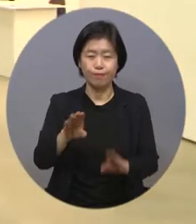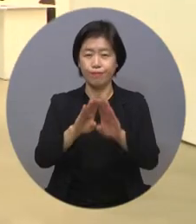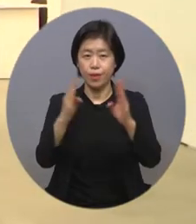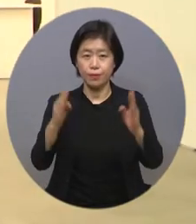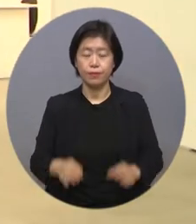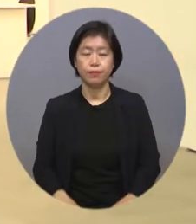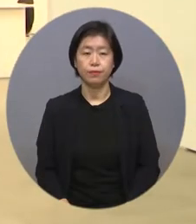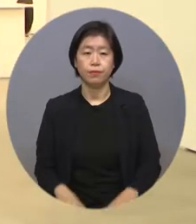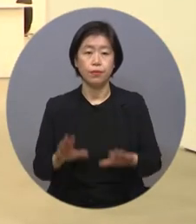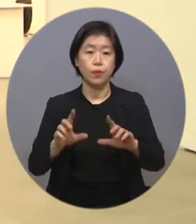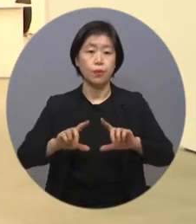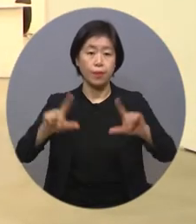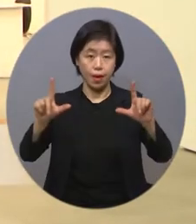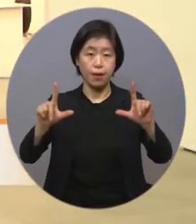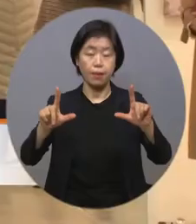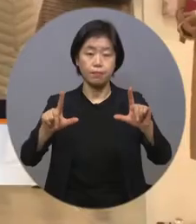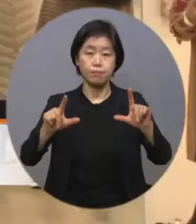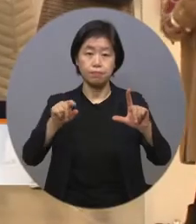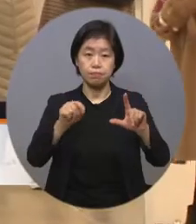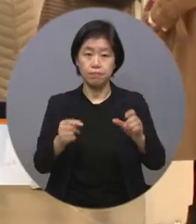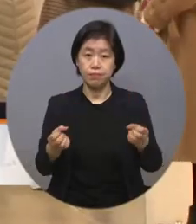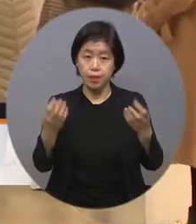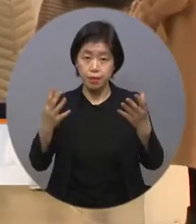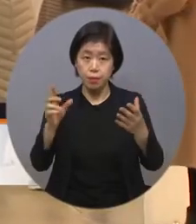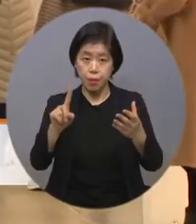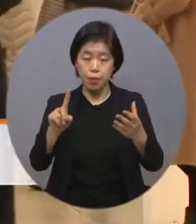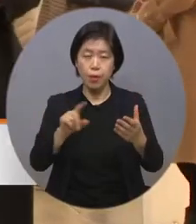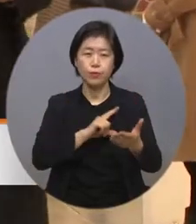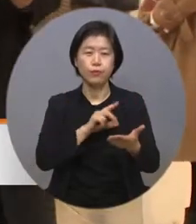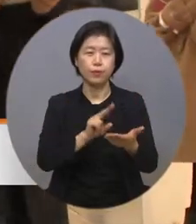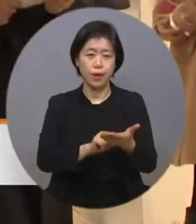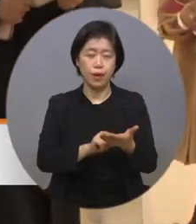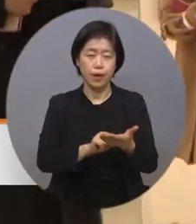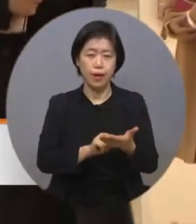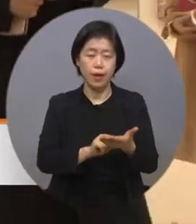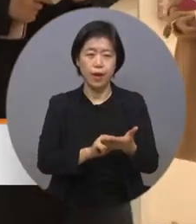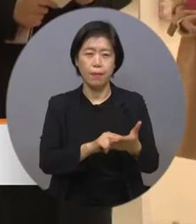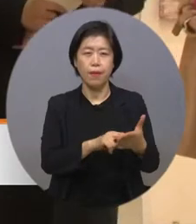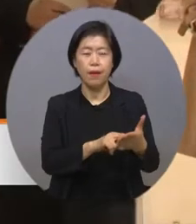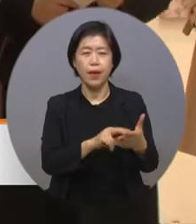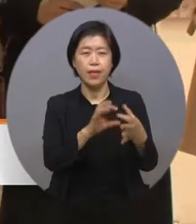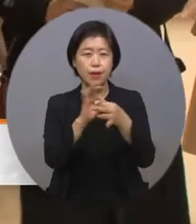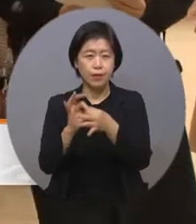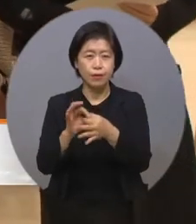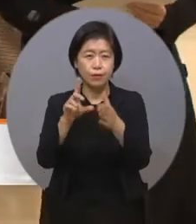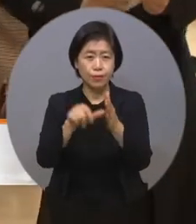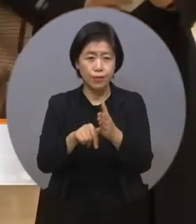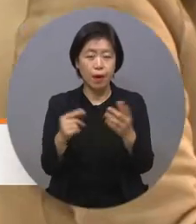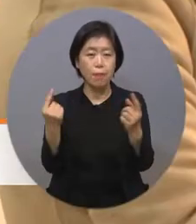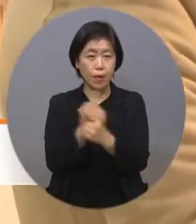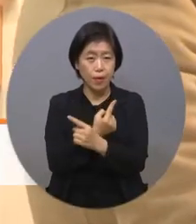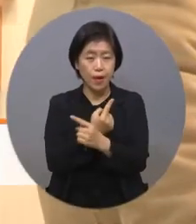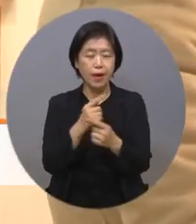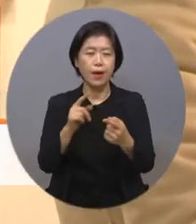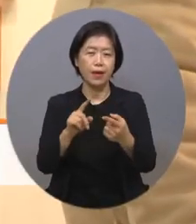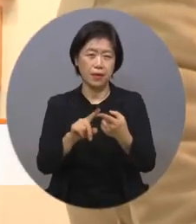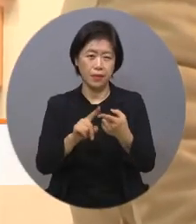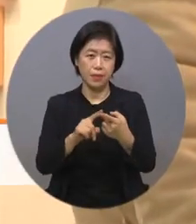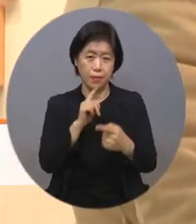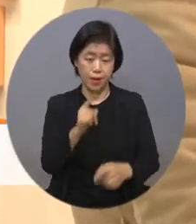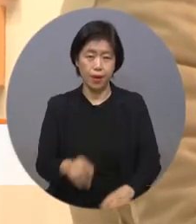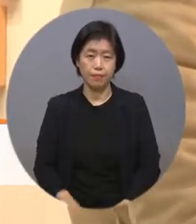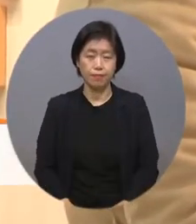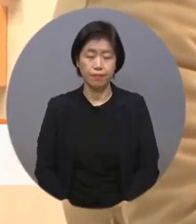올해 부산 국제아트페어는 이어지는 순간 변화는 이라는 슬로건을 내세워 작품을 통해 작가와 관객이 소통하고